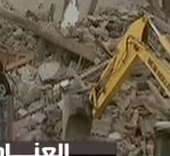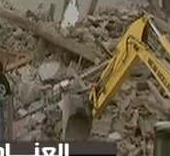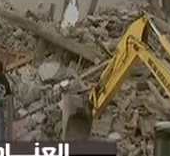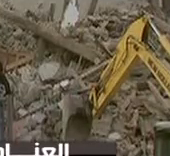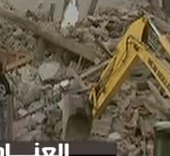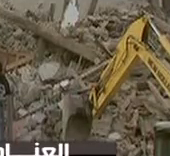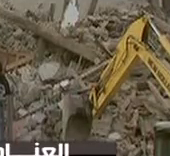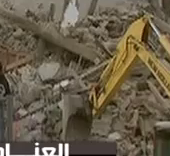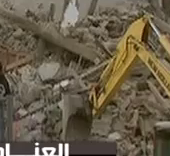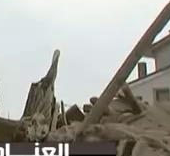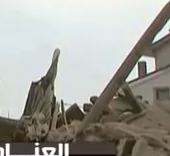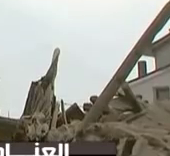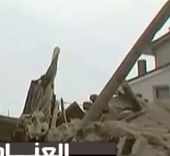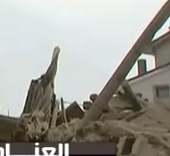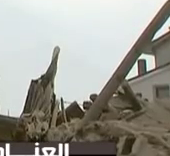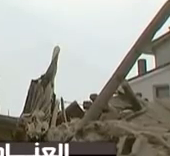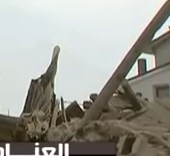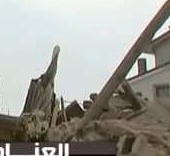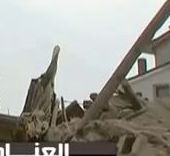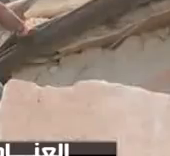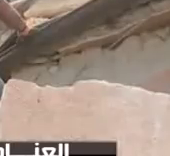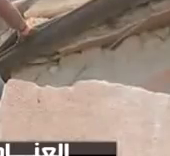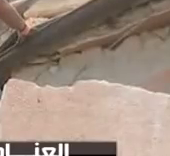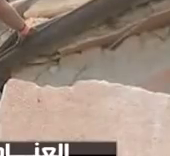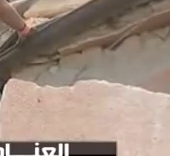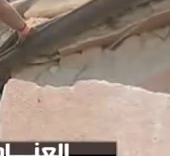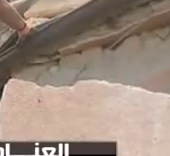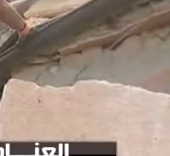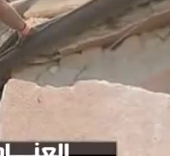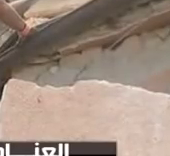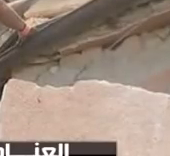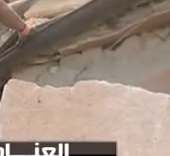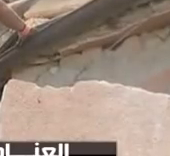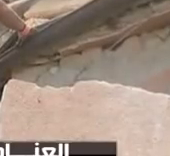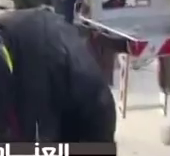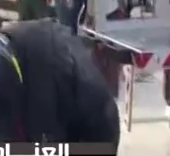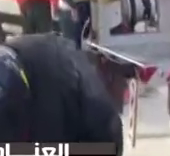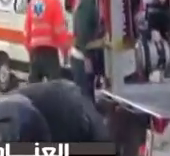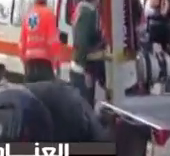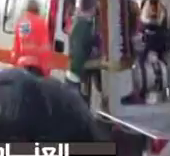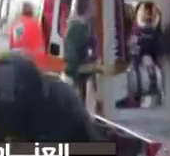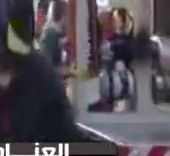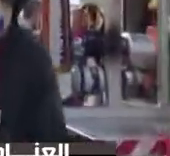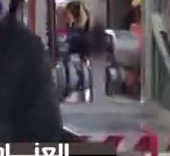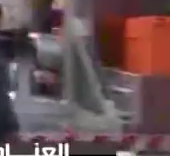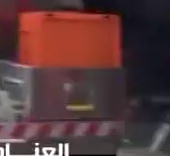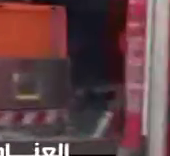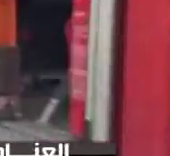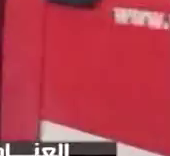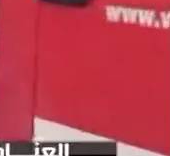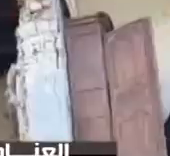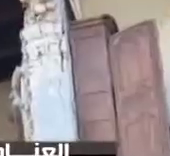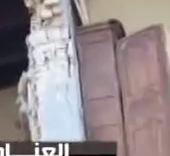حوالي 40 قتيلا وأكثر من 100 مفقود حصيلة زلزال عنيف ضرب وسط إيطاليا أمس، والدفاع المدني يتحدث عن إمكانية